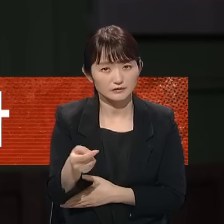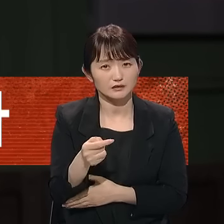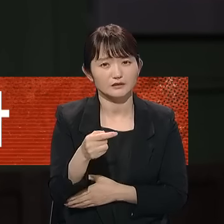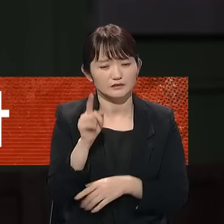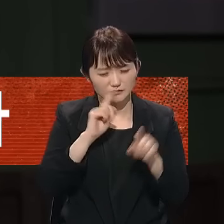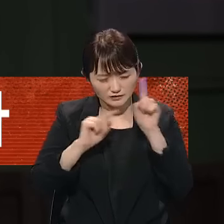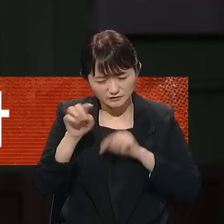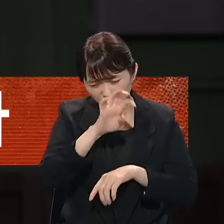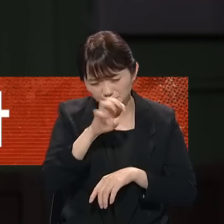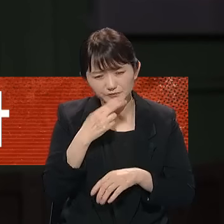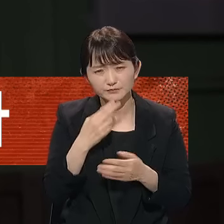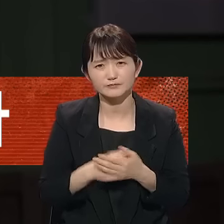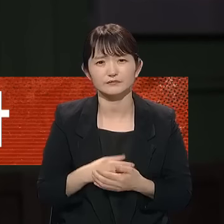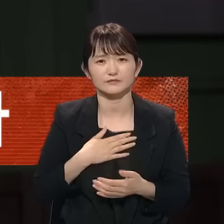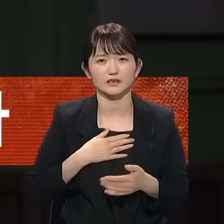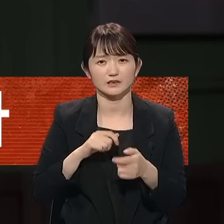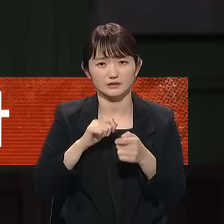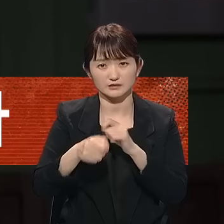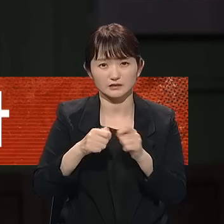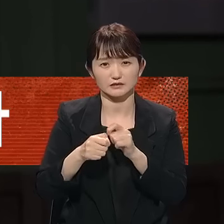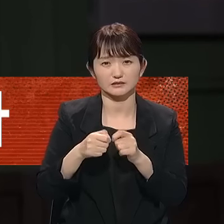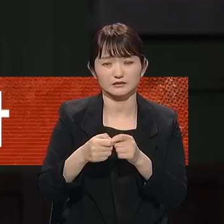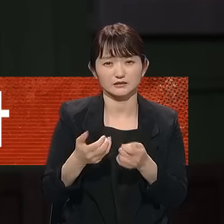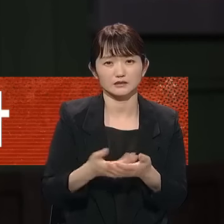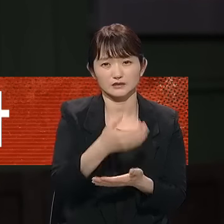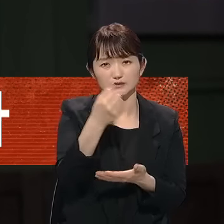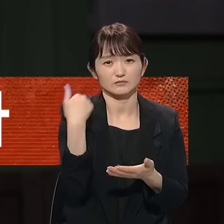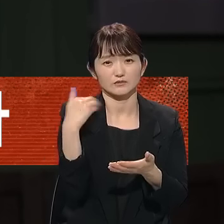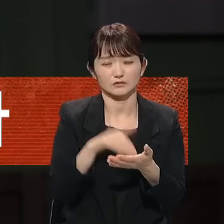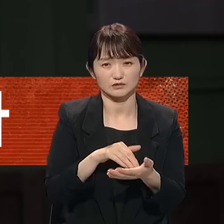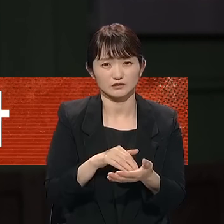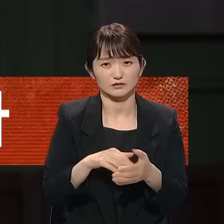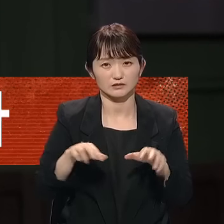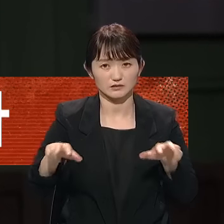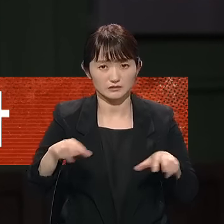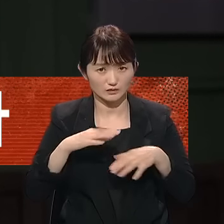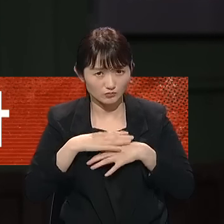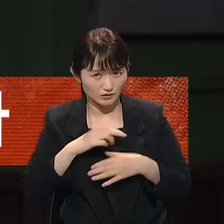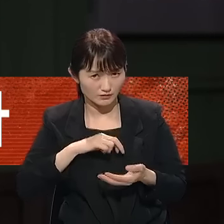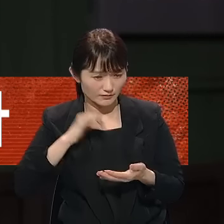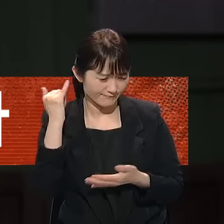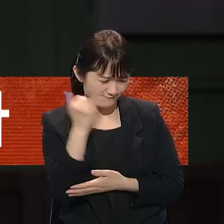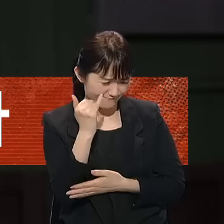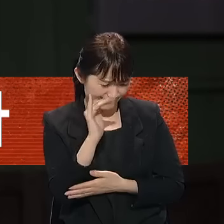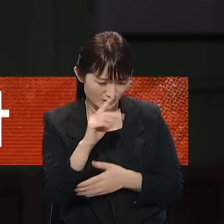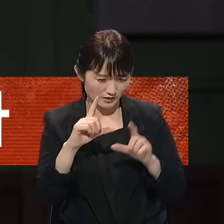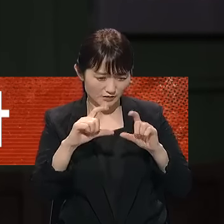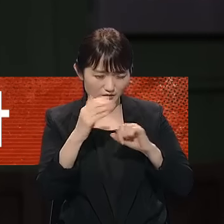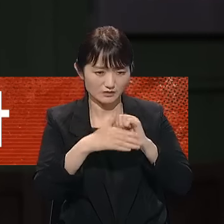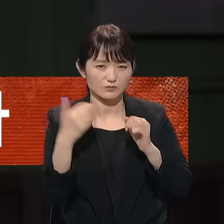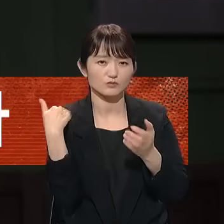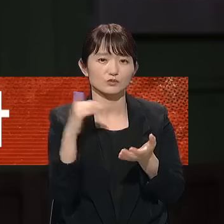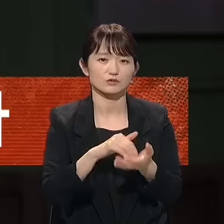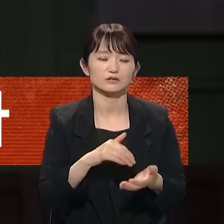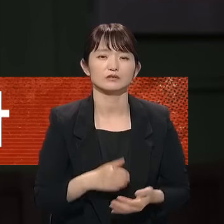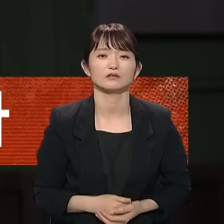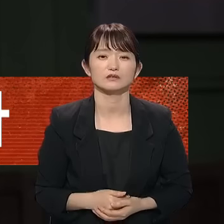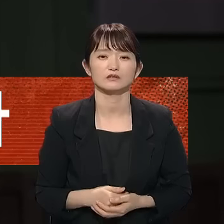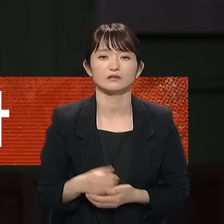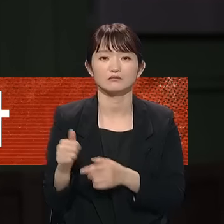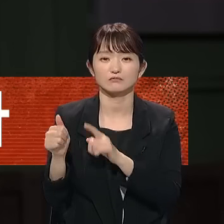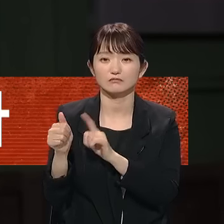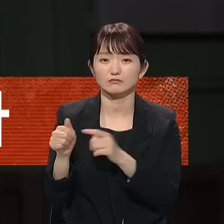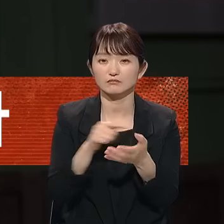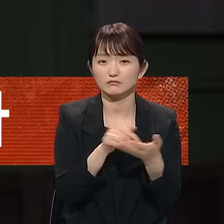있다. 찢어진 내 사진 들고 갔으면 돌려놔라. 이제 무섭게 연락 안 할 테니까 사진 돌려줘. 이런 내용이었습니다. 그러다가 전